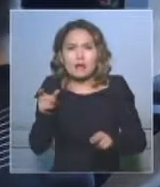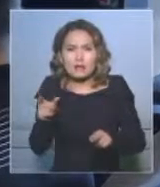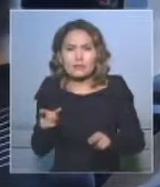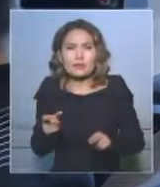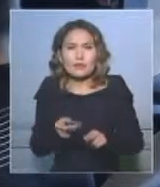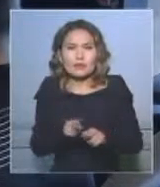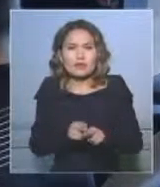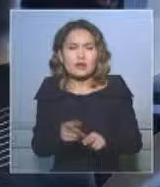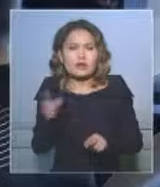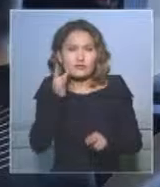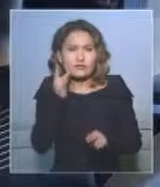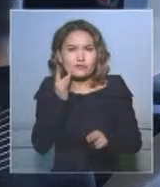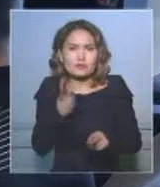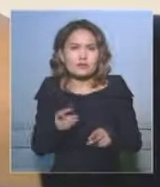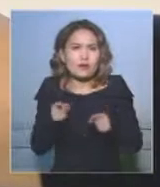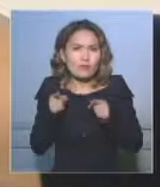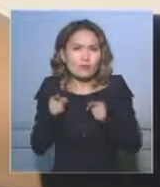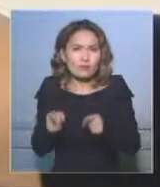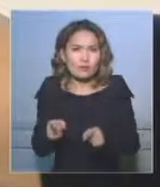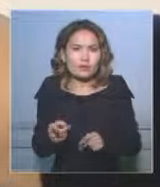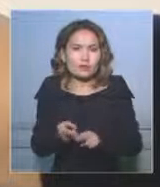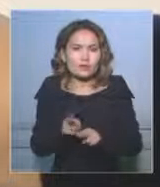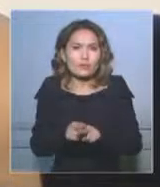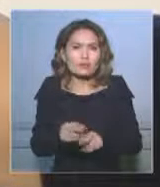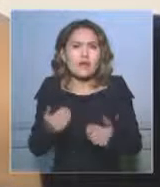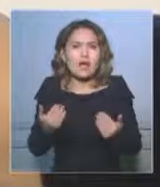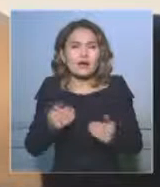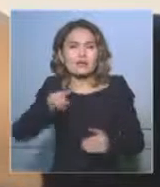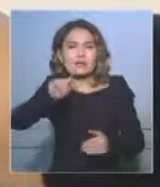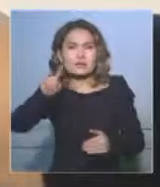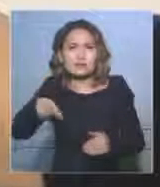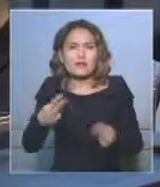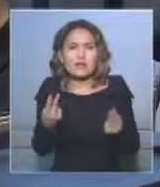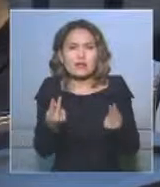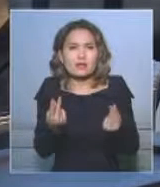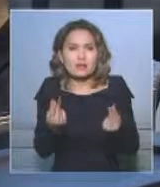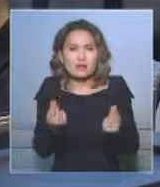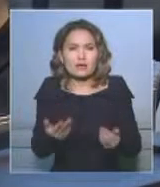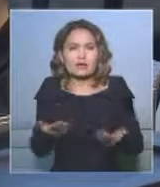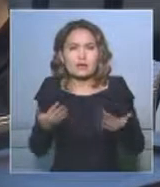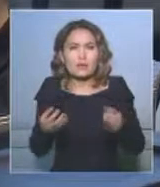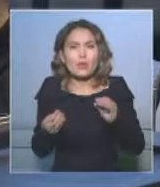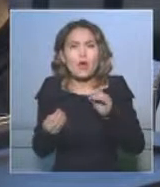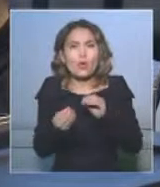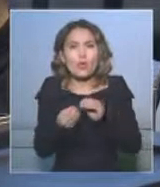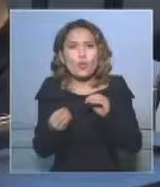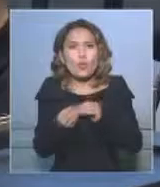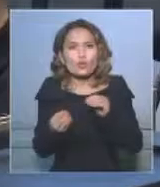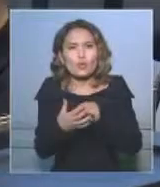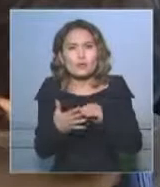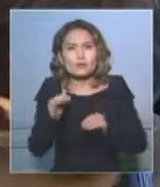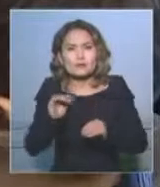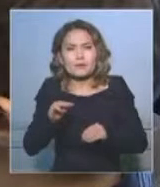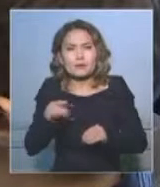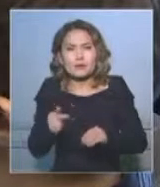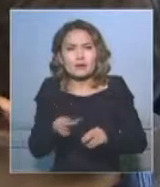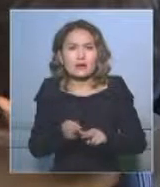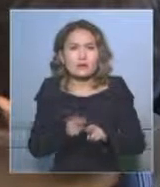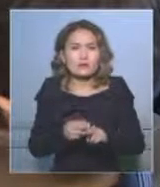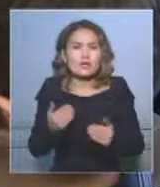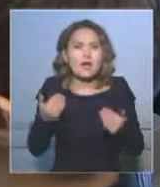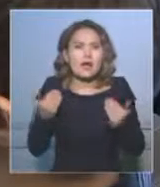жұртты дүрліктірген бұл мәселеге ішкі істер министрлігі біздің еш қатысымыз жоқ деп отыр. Ал осы жайтқа қатысты абайсызда